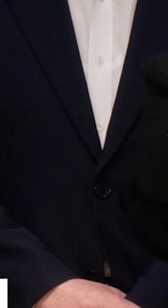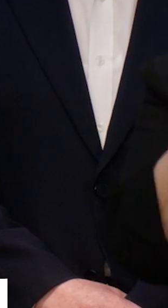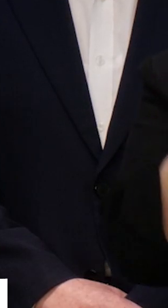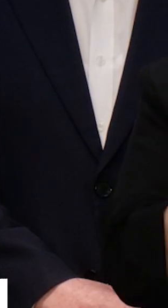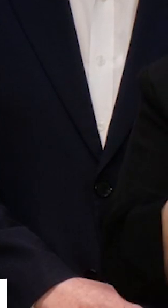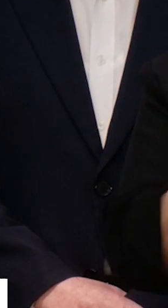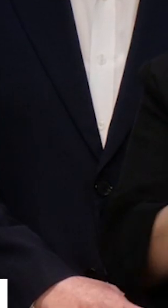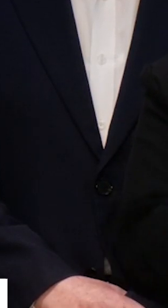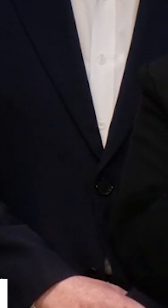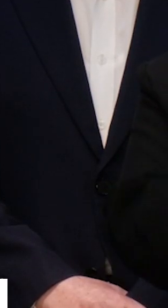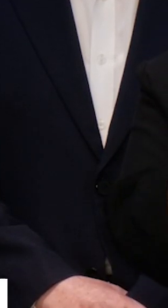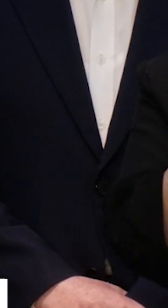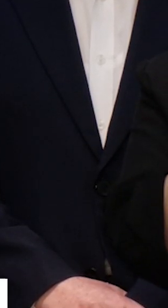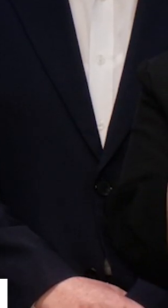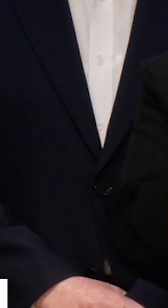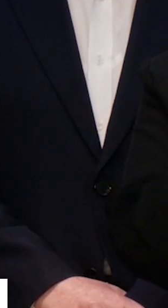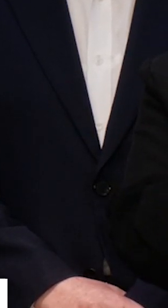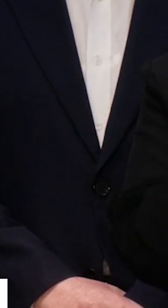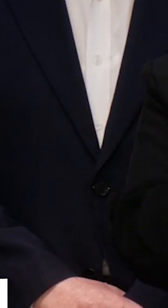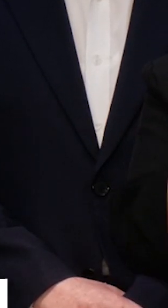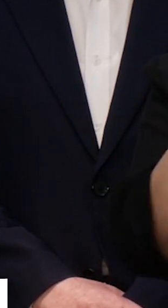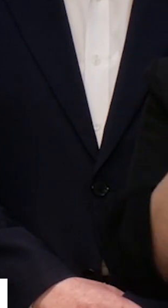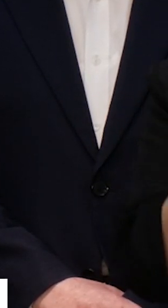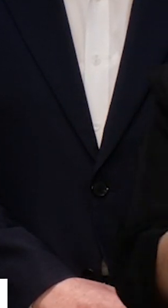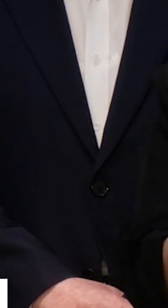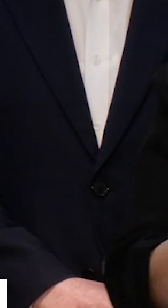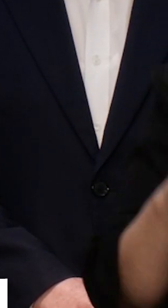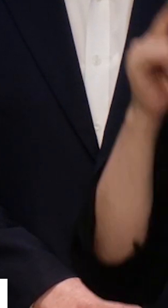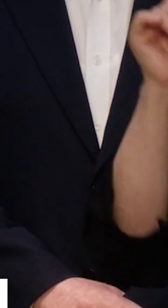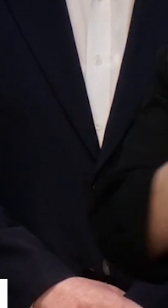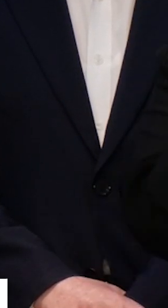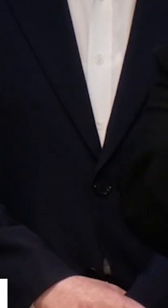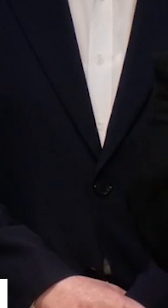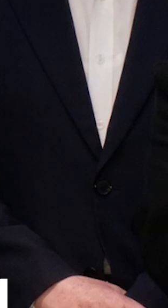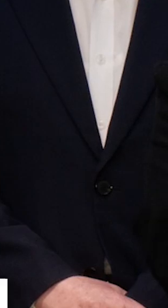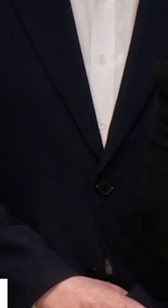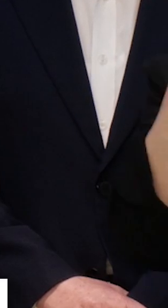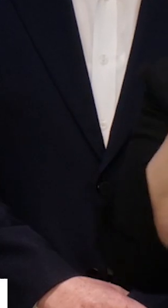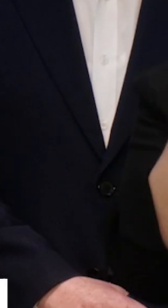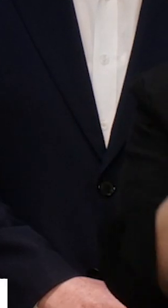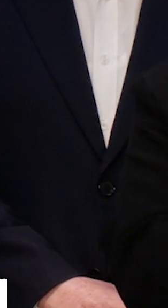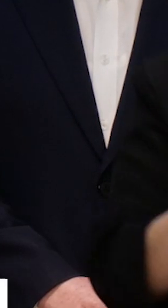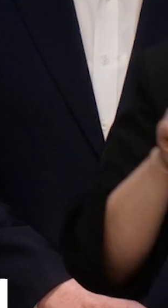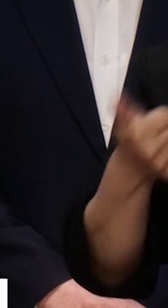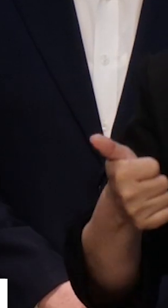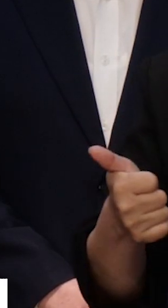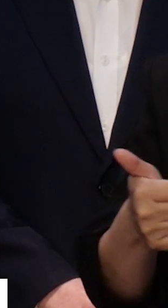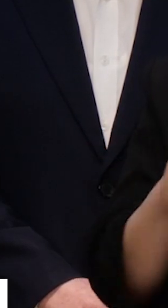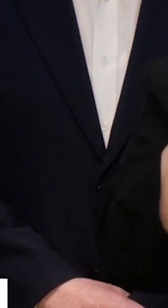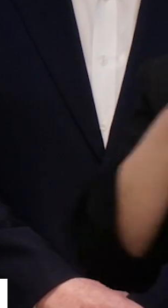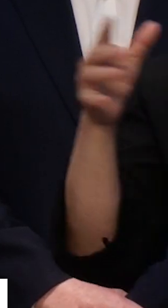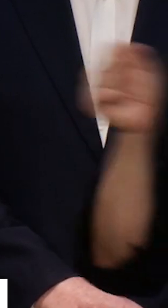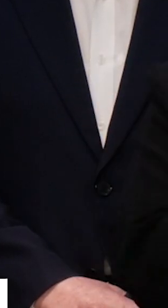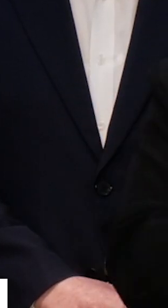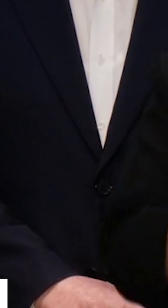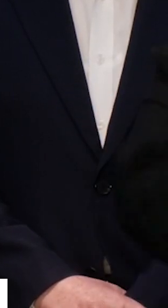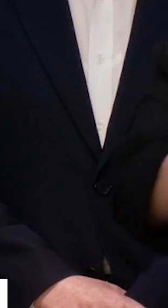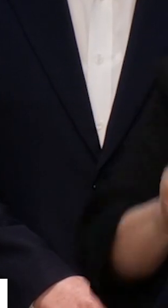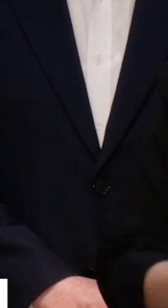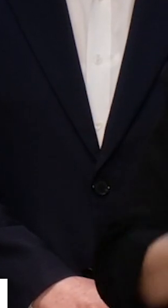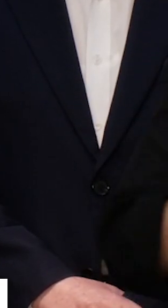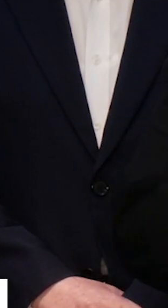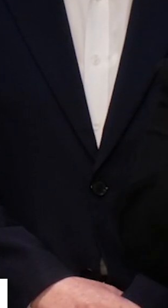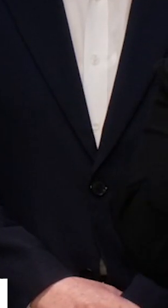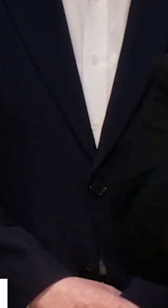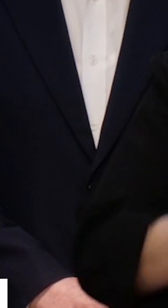사적성의 정신으로 강력히 연대해 함께 싸워나가겠다고 선포하였습니다. 우크라이나